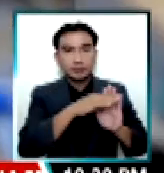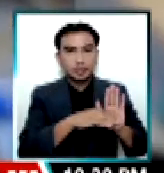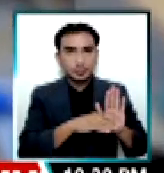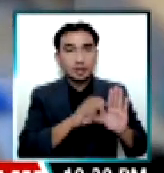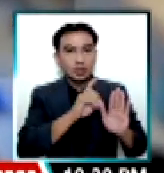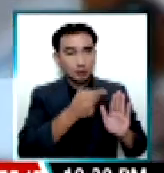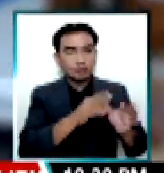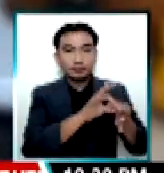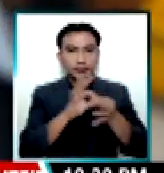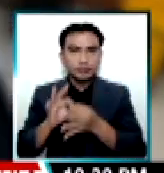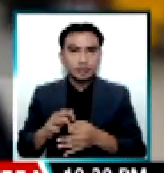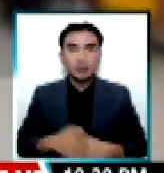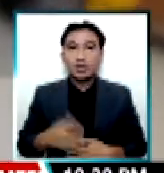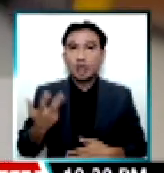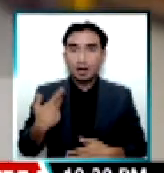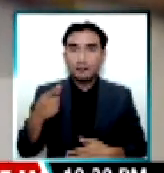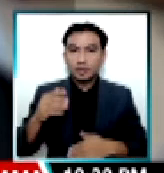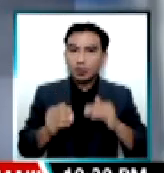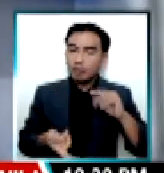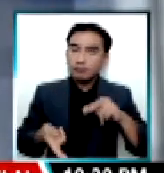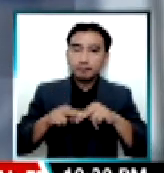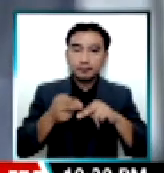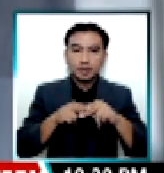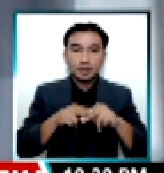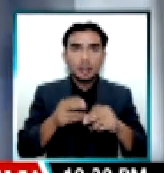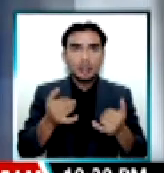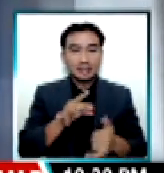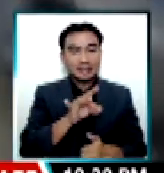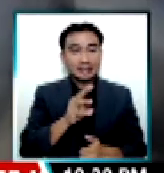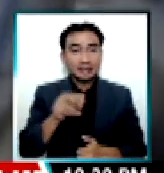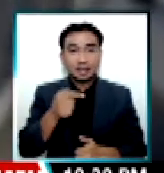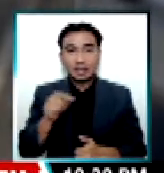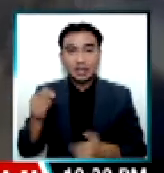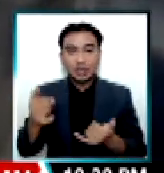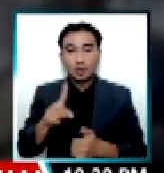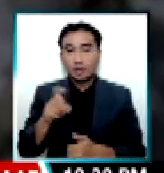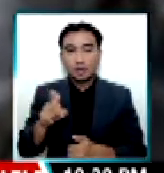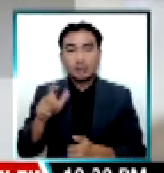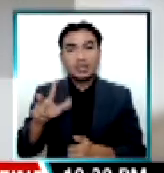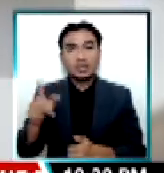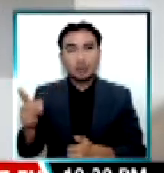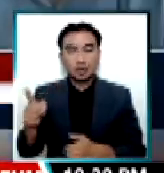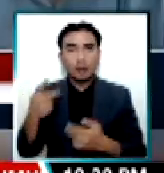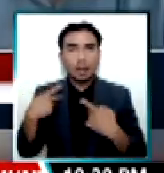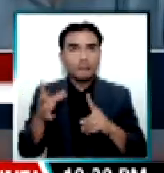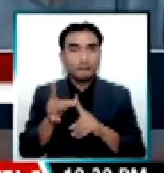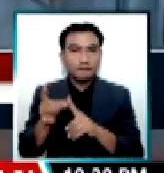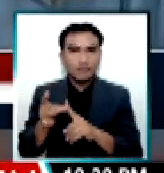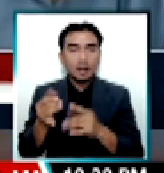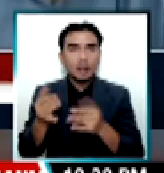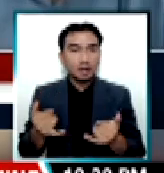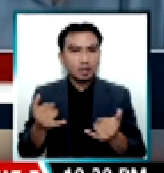7-day average tumaas din mula 86 naging 131 cases. Batay sa analysis nila sa kasalukuyang trend. Sa